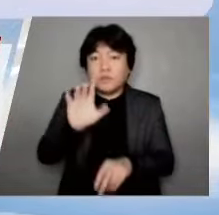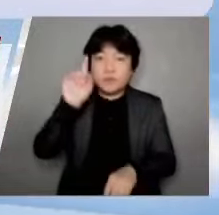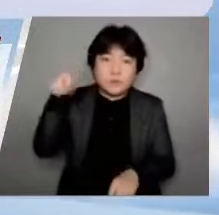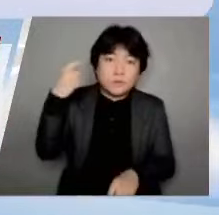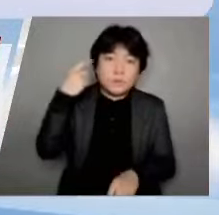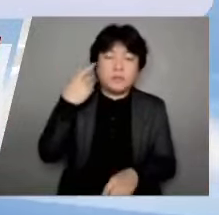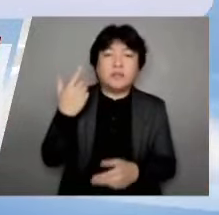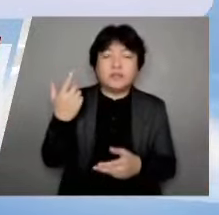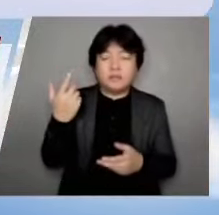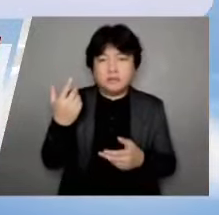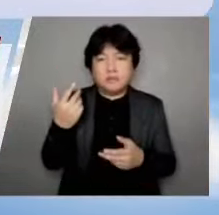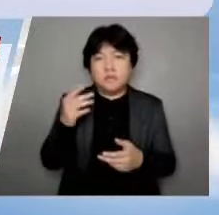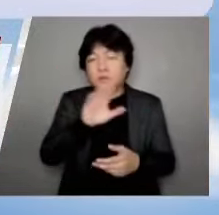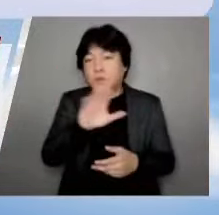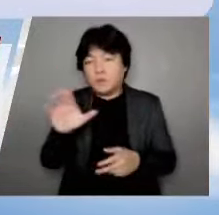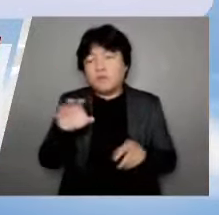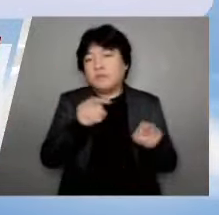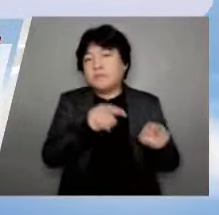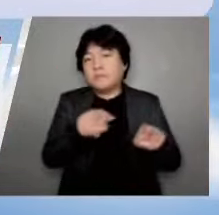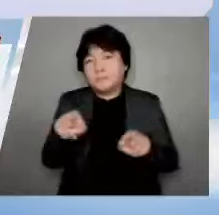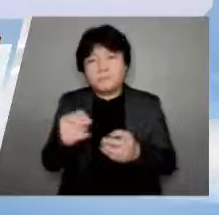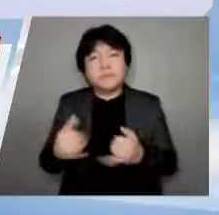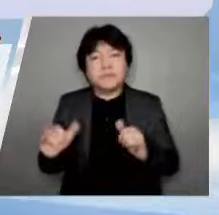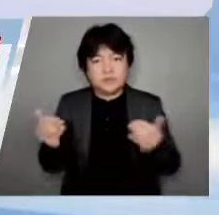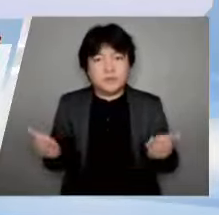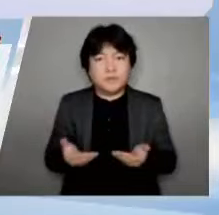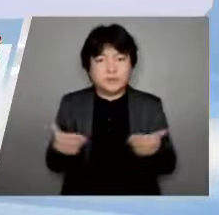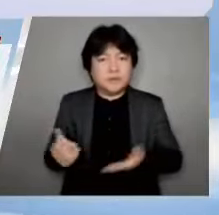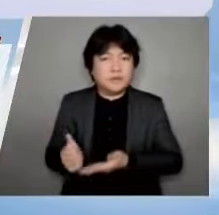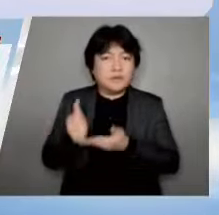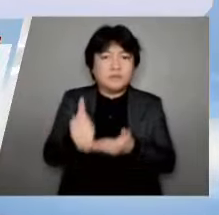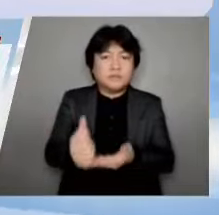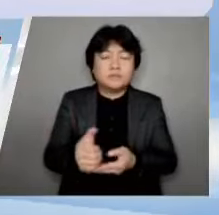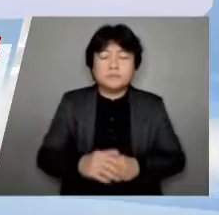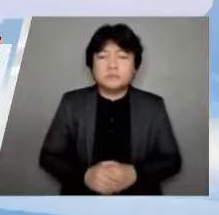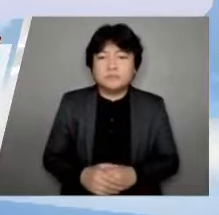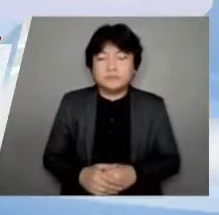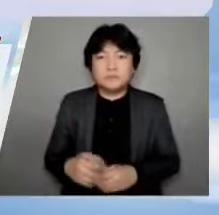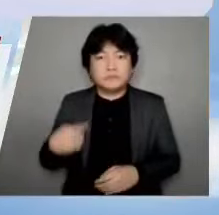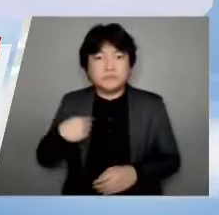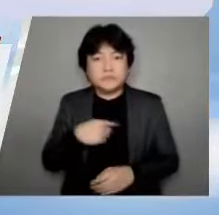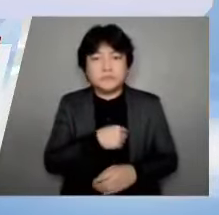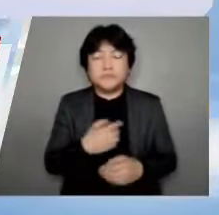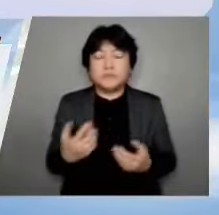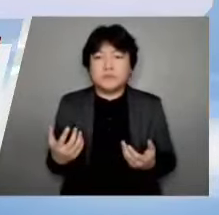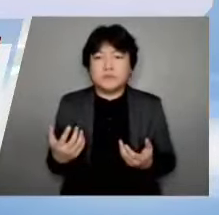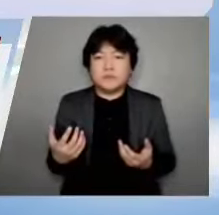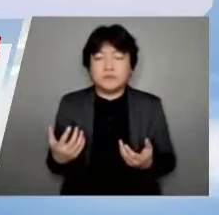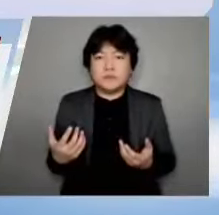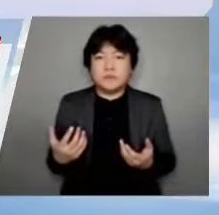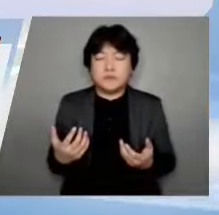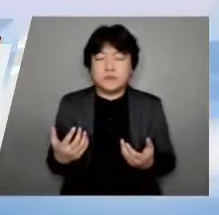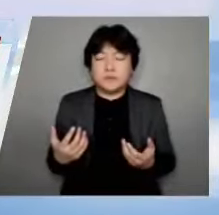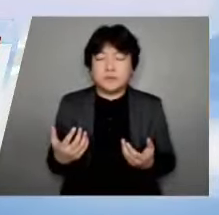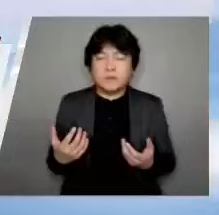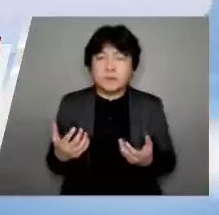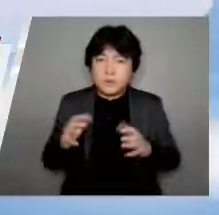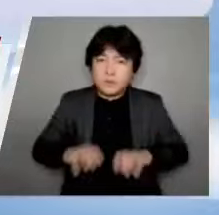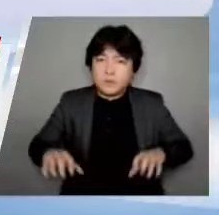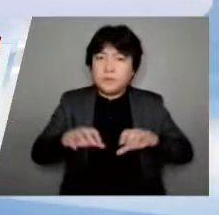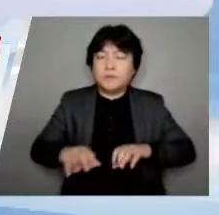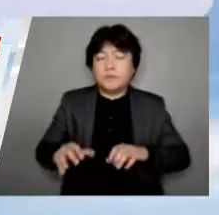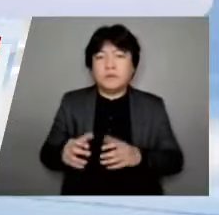pong NDRIM OC ay nandito po at talaga pong on our highest alert, no, para po tugunan yung